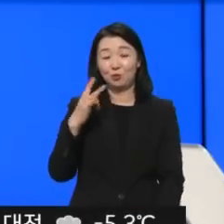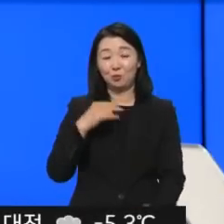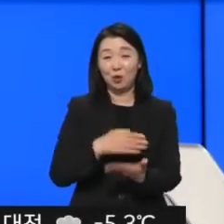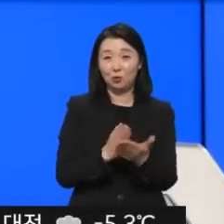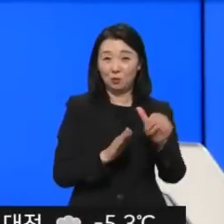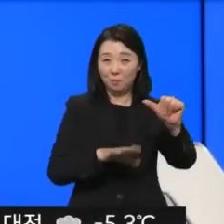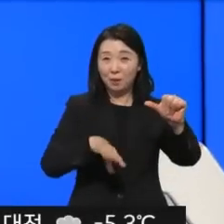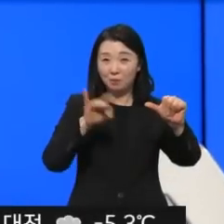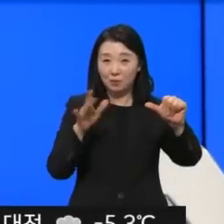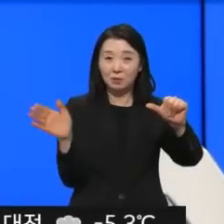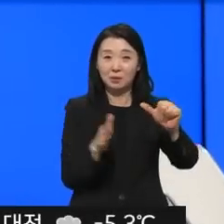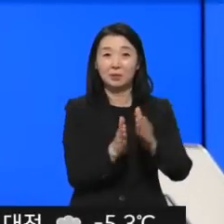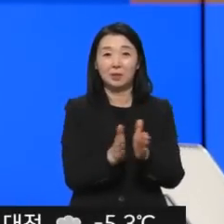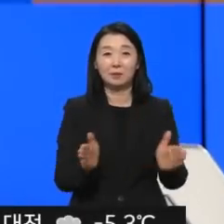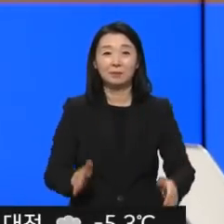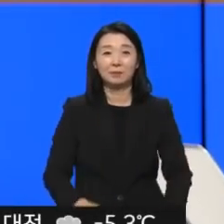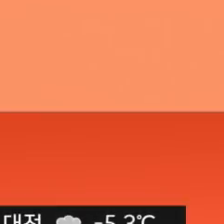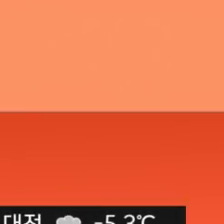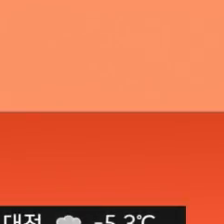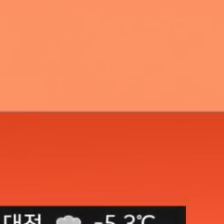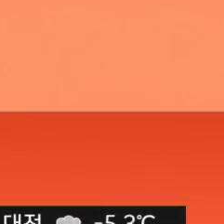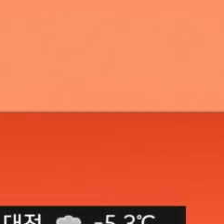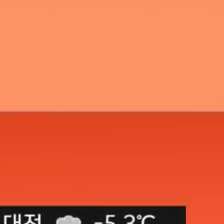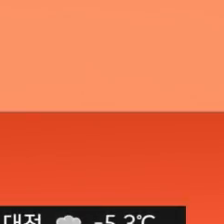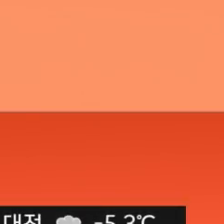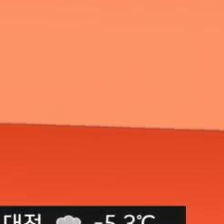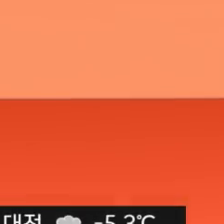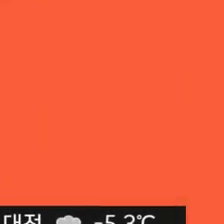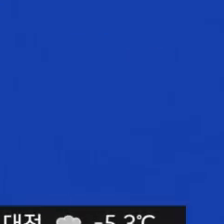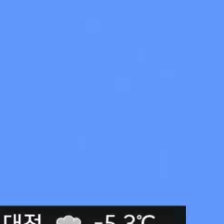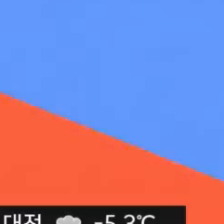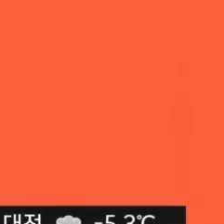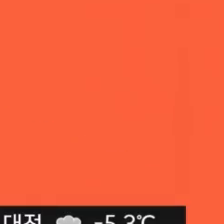오늘의 정치보회의 출발하겠습니다.